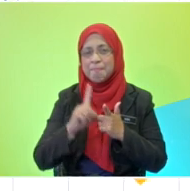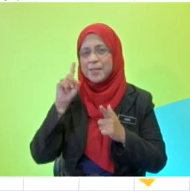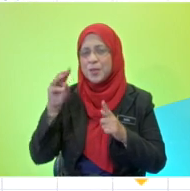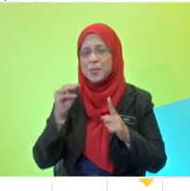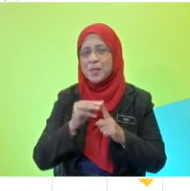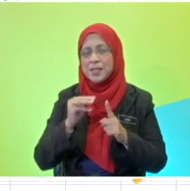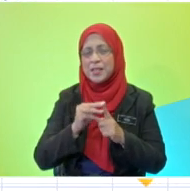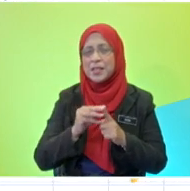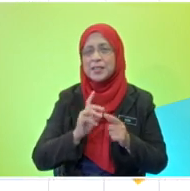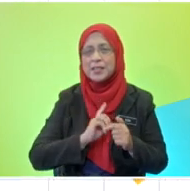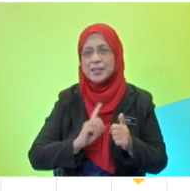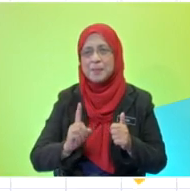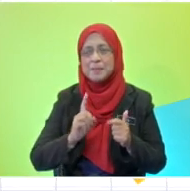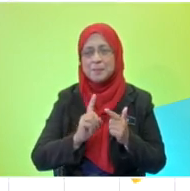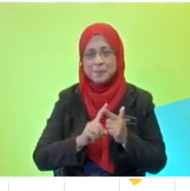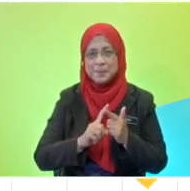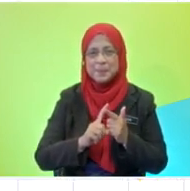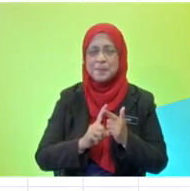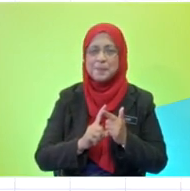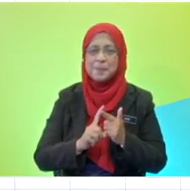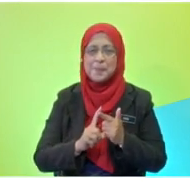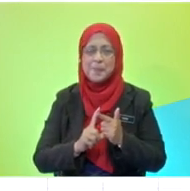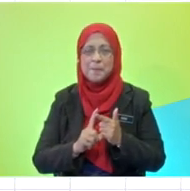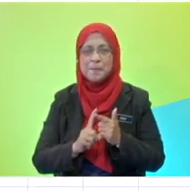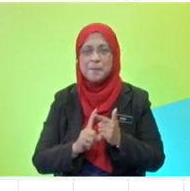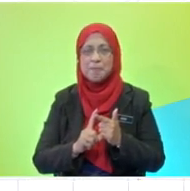untuk aduan oke jawab